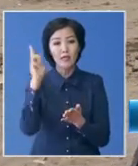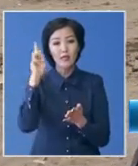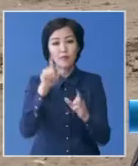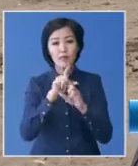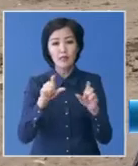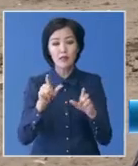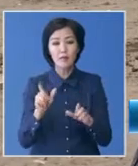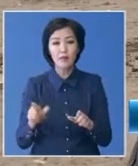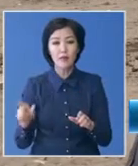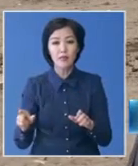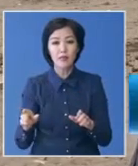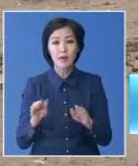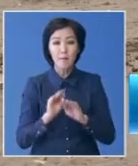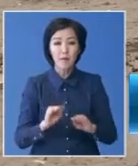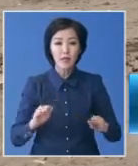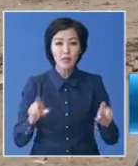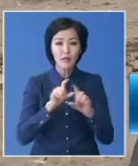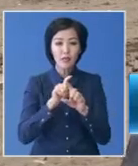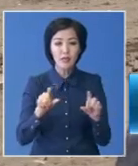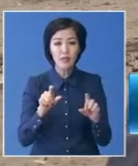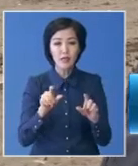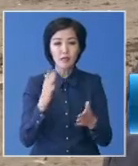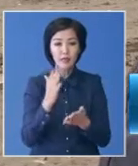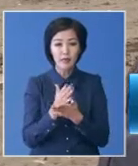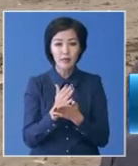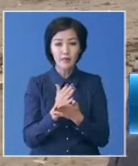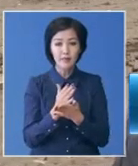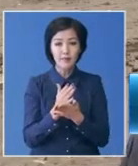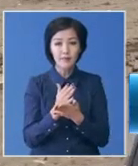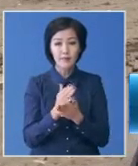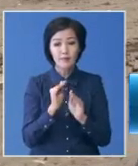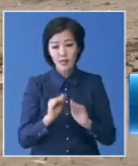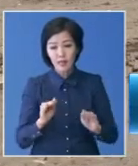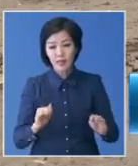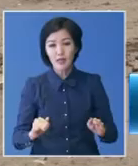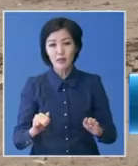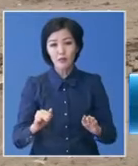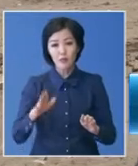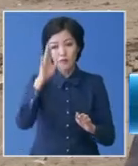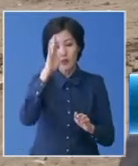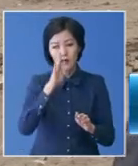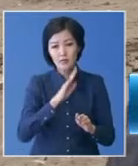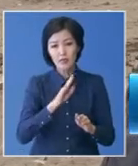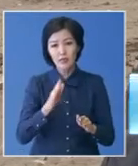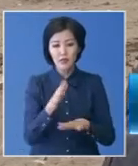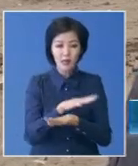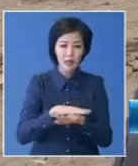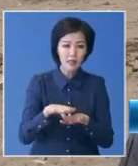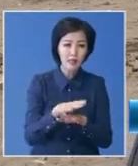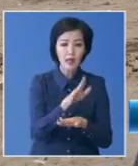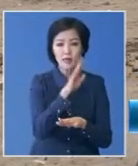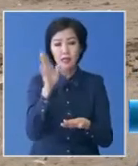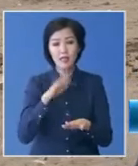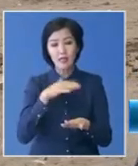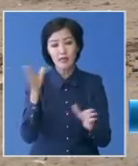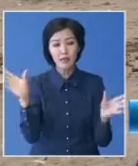бала бақшалар осы төңіректе. Енді соның балалары да, тұрғындары да, ата-аналары да